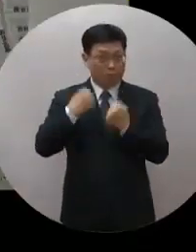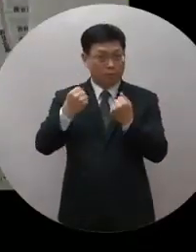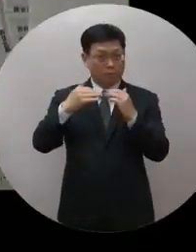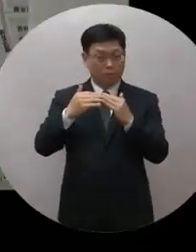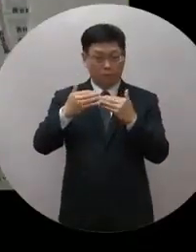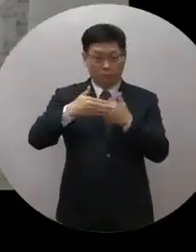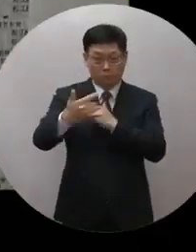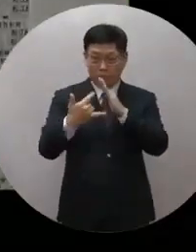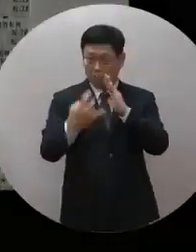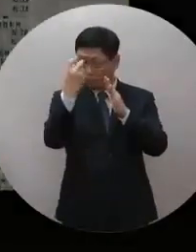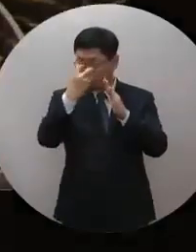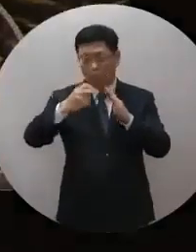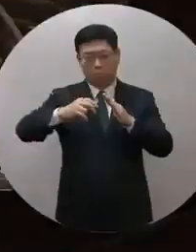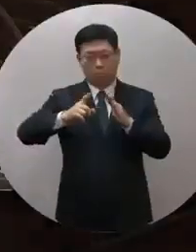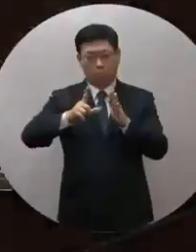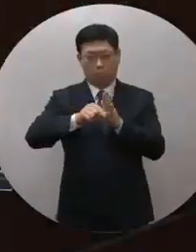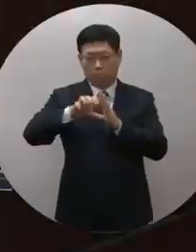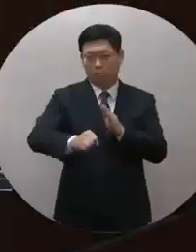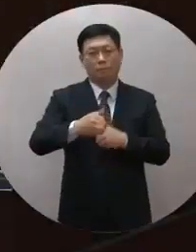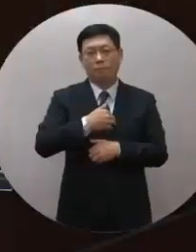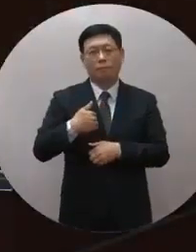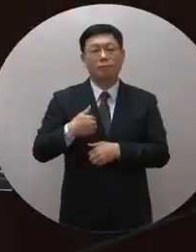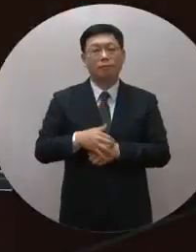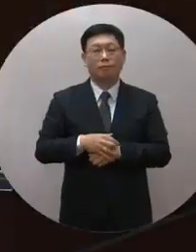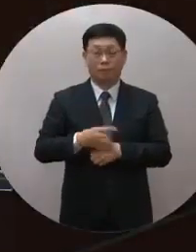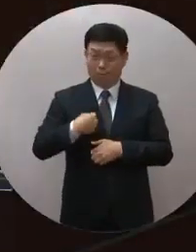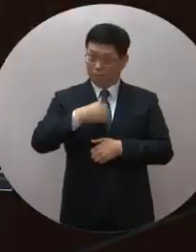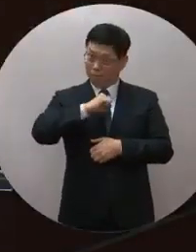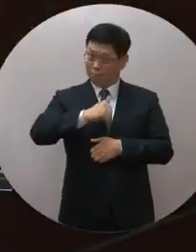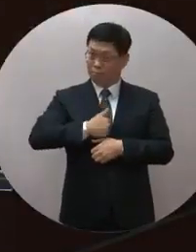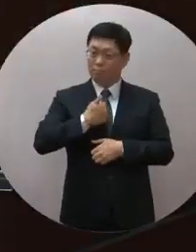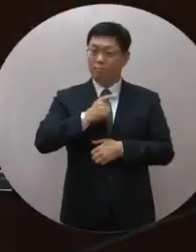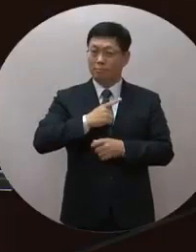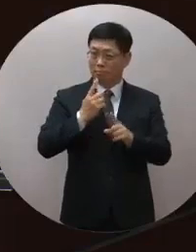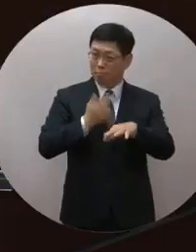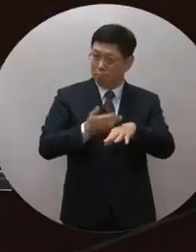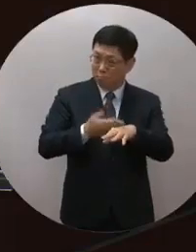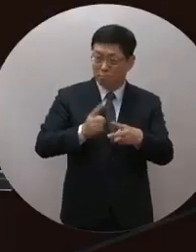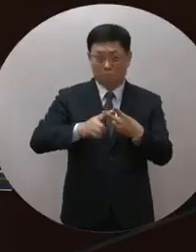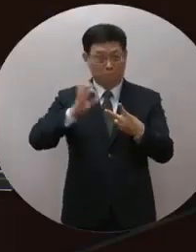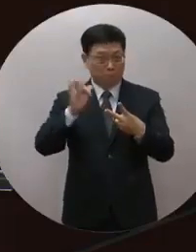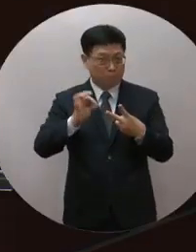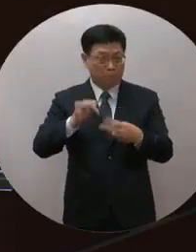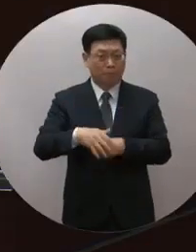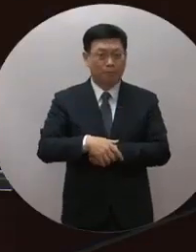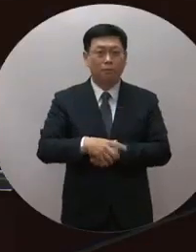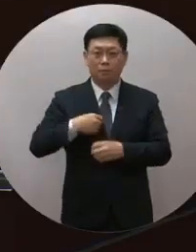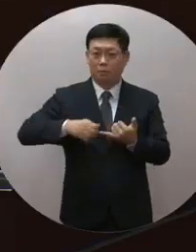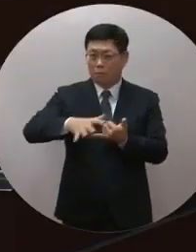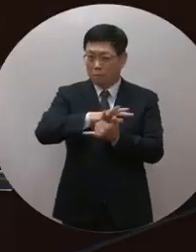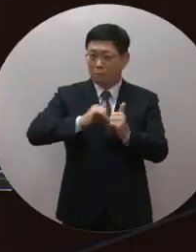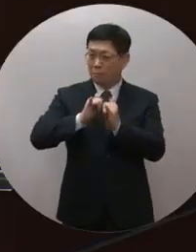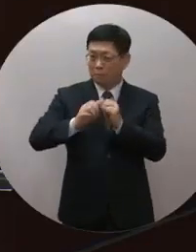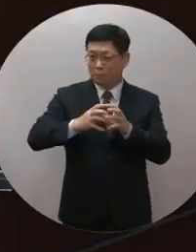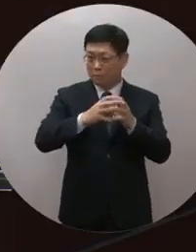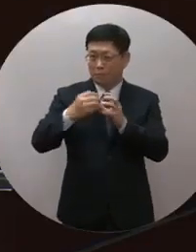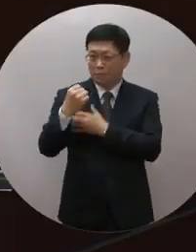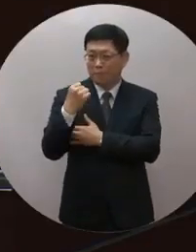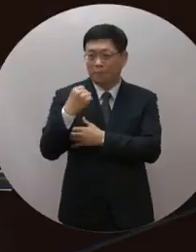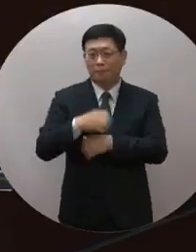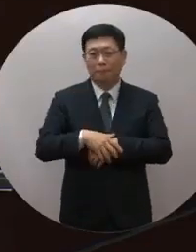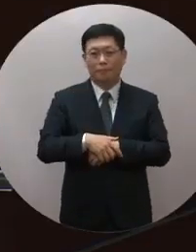家检疫无时差。也因为台湾展现的能力、效率和国人团结一致的努